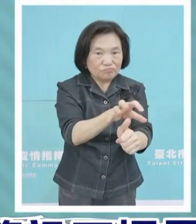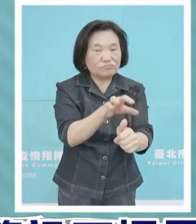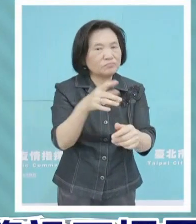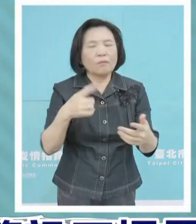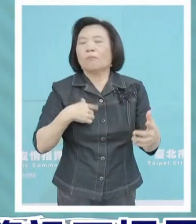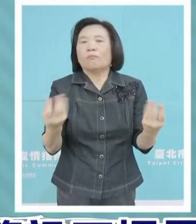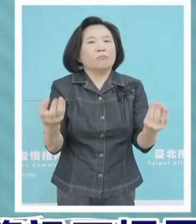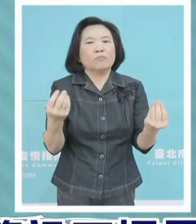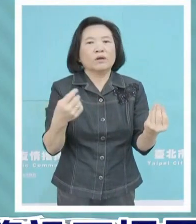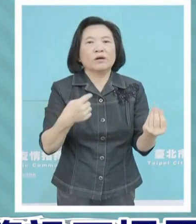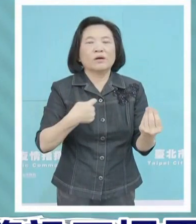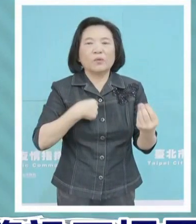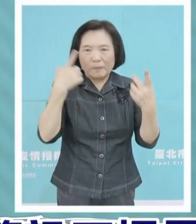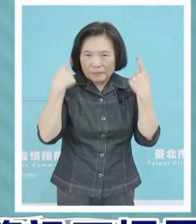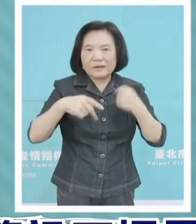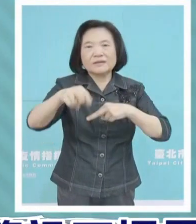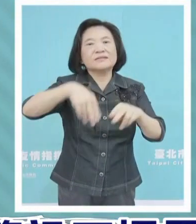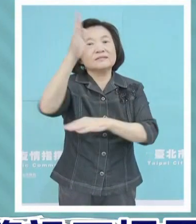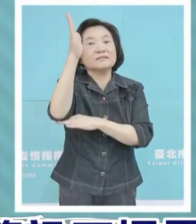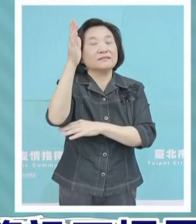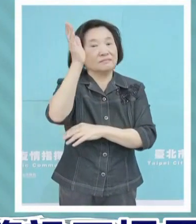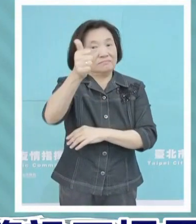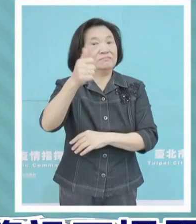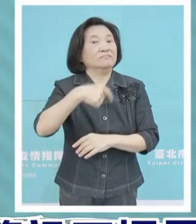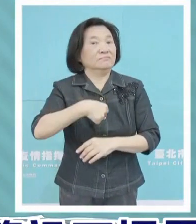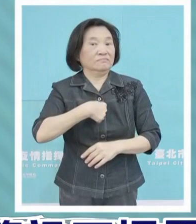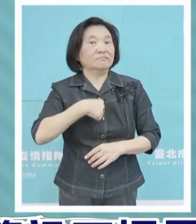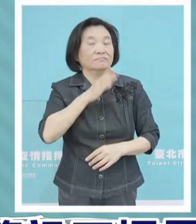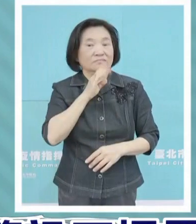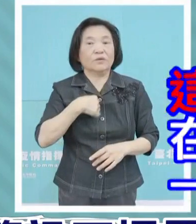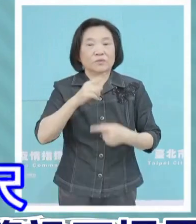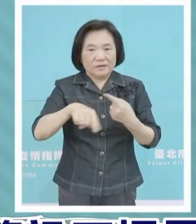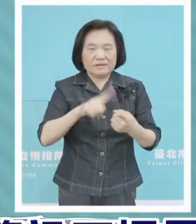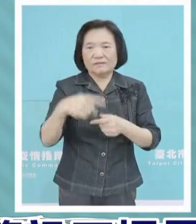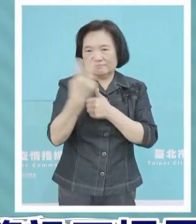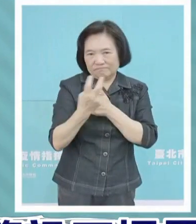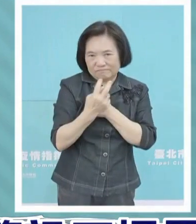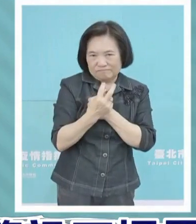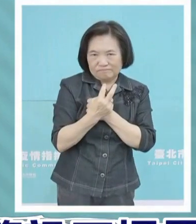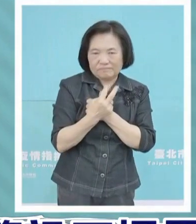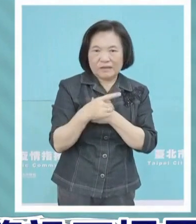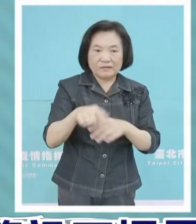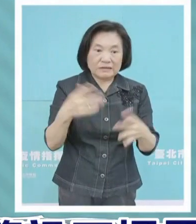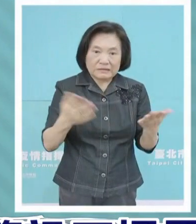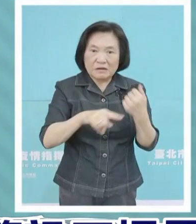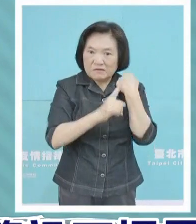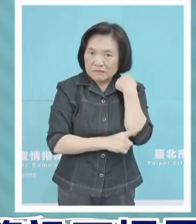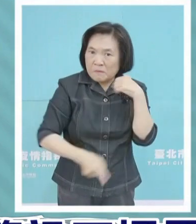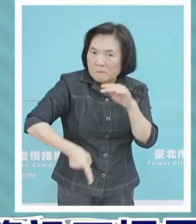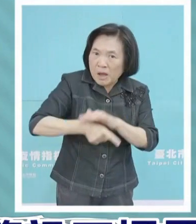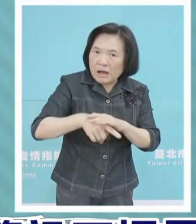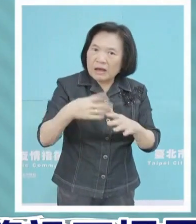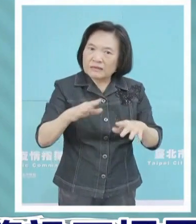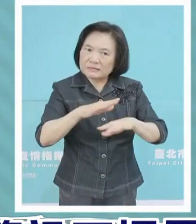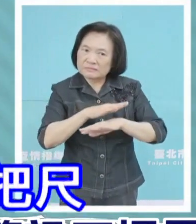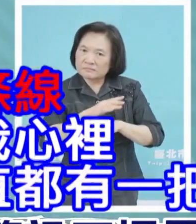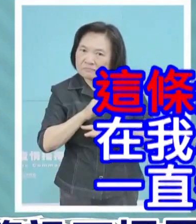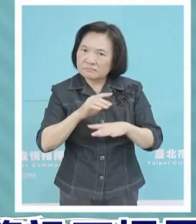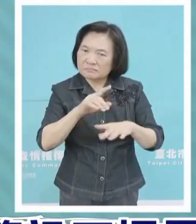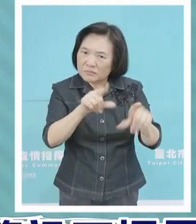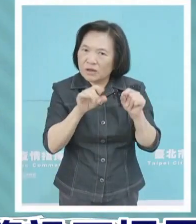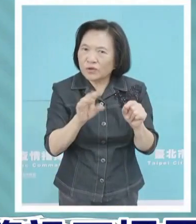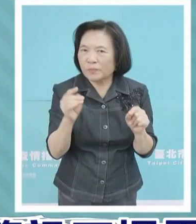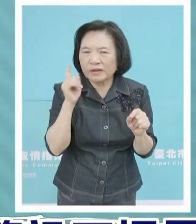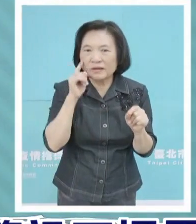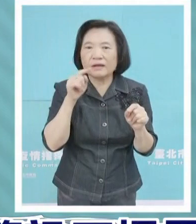很重要的自己要去审视他能不能够做的事，这条线在我心里一直都有一把尺，所